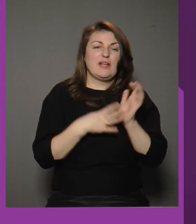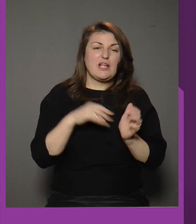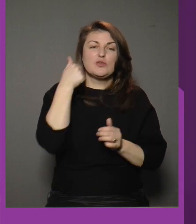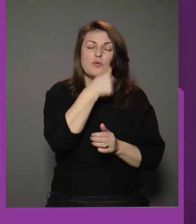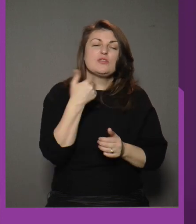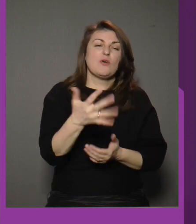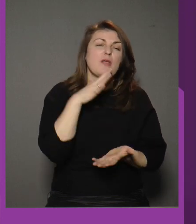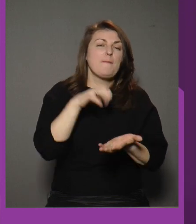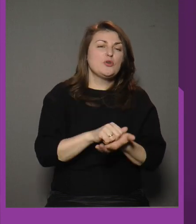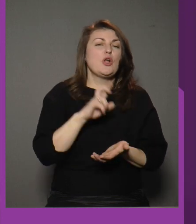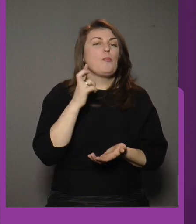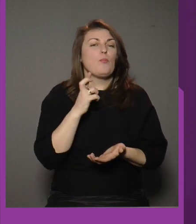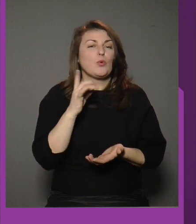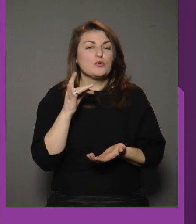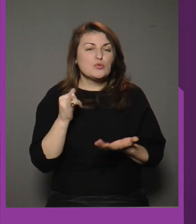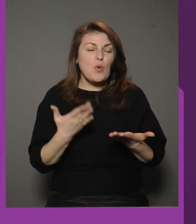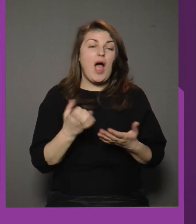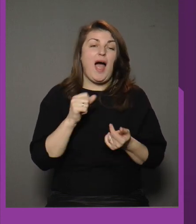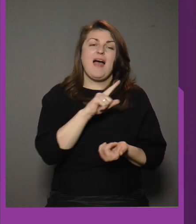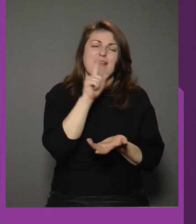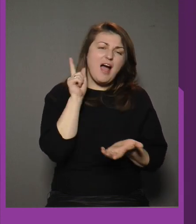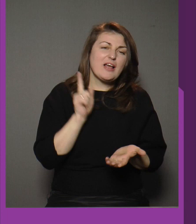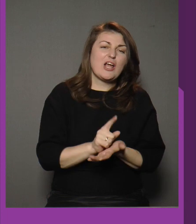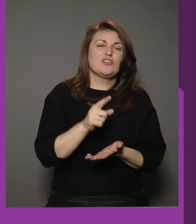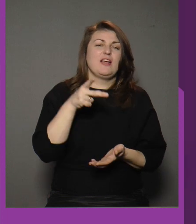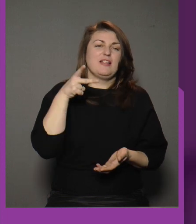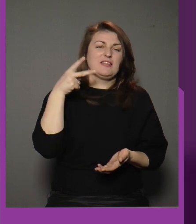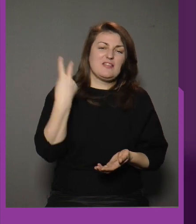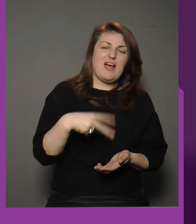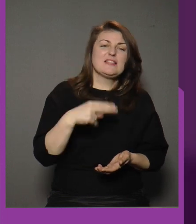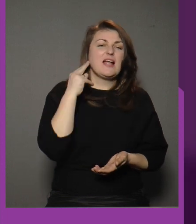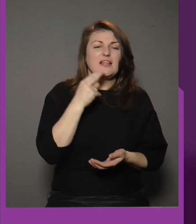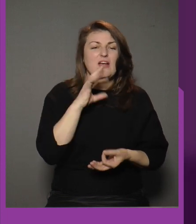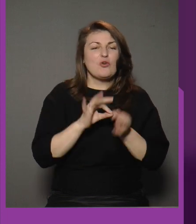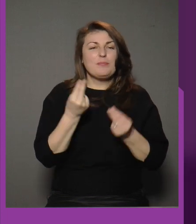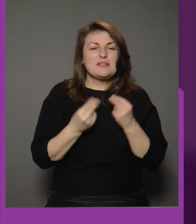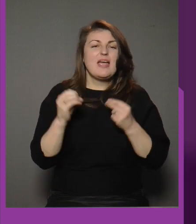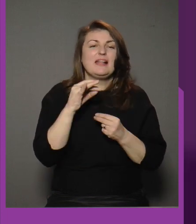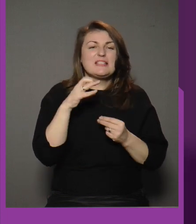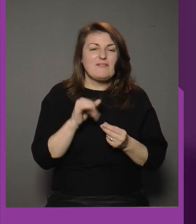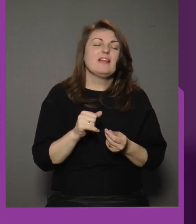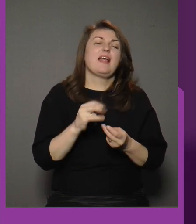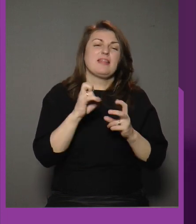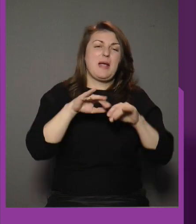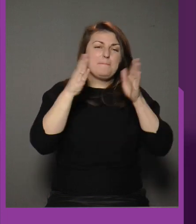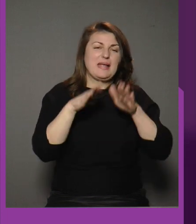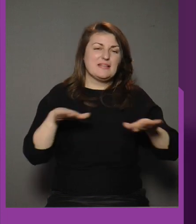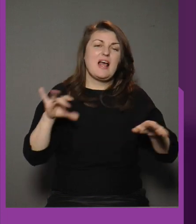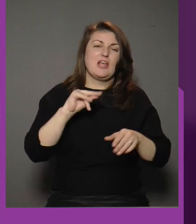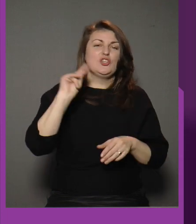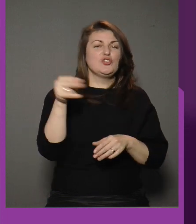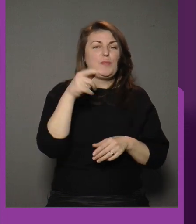вона посіла бронзу, і нарешті, 20-ті дефлімпійські ігри Єлизавета на п'єдесталі і